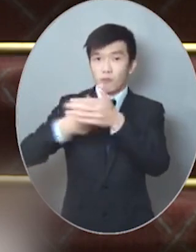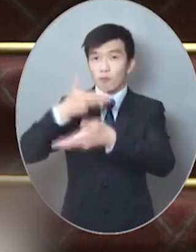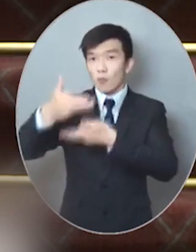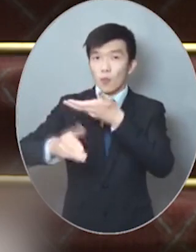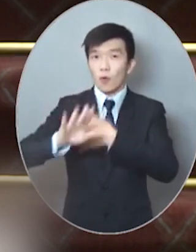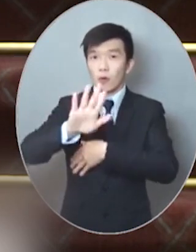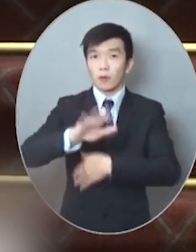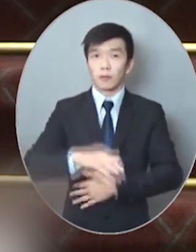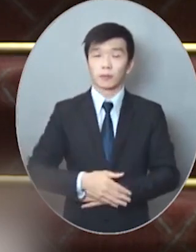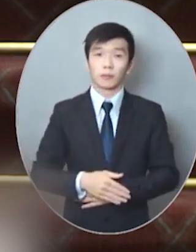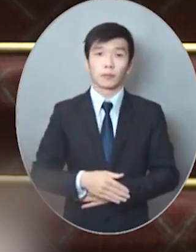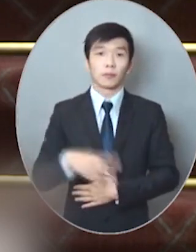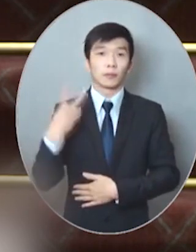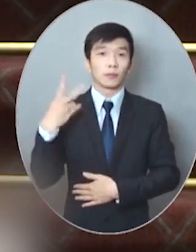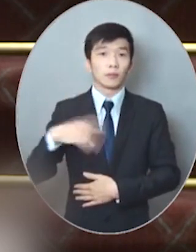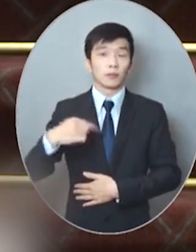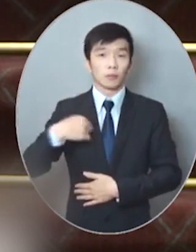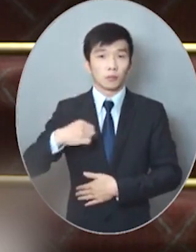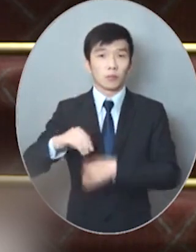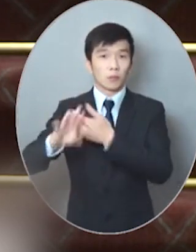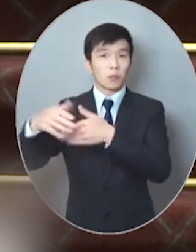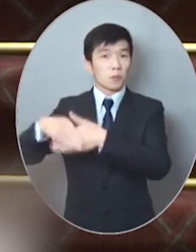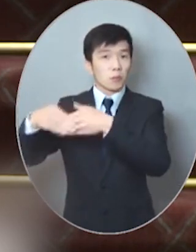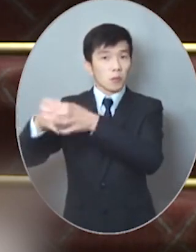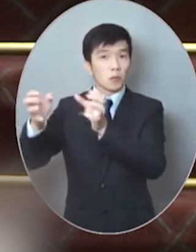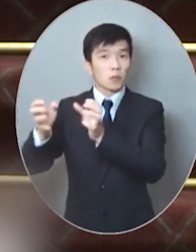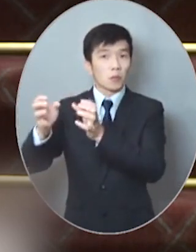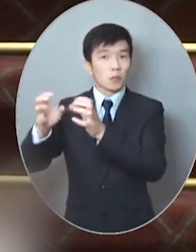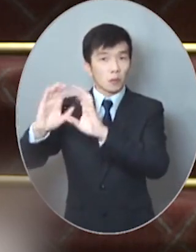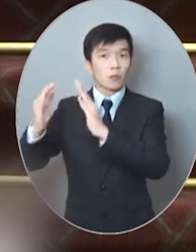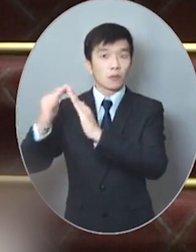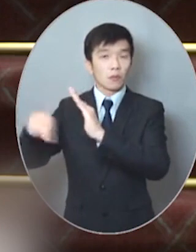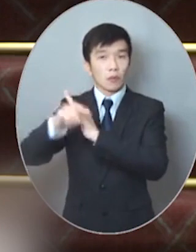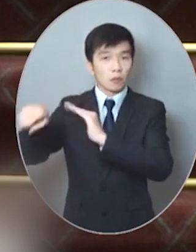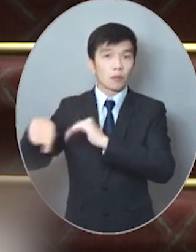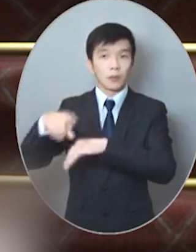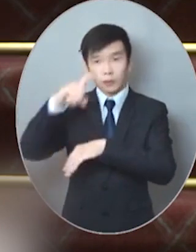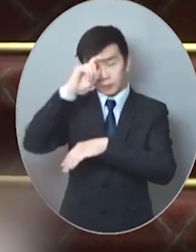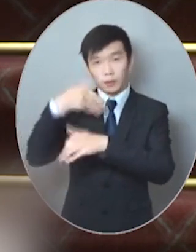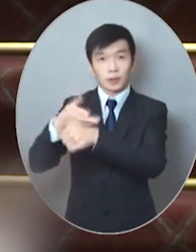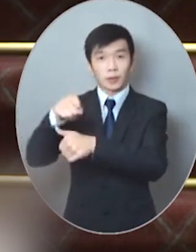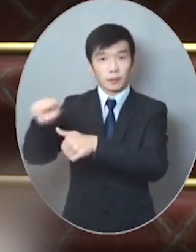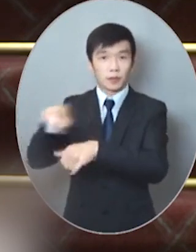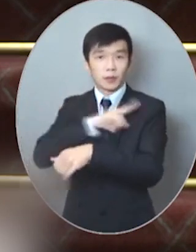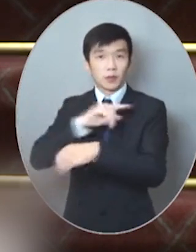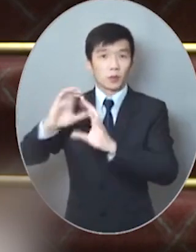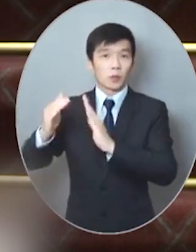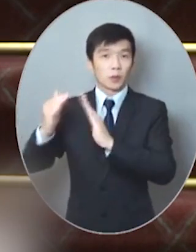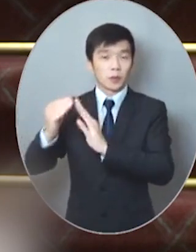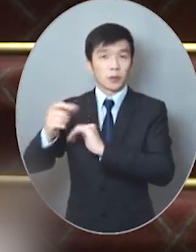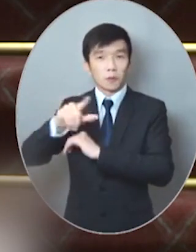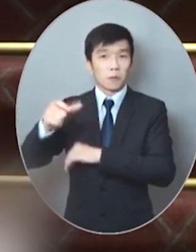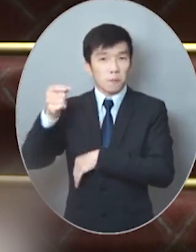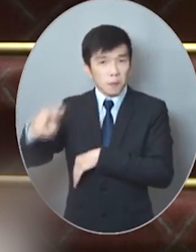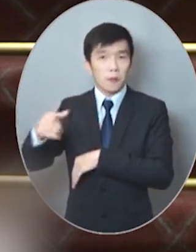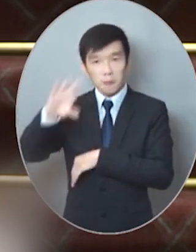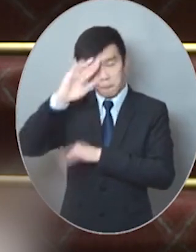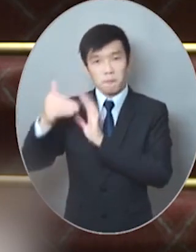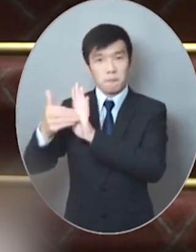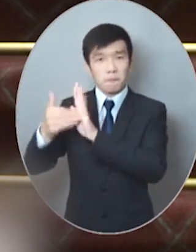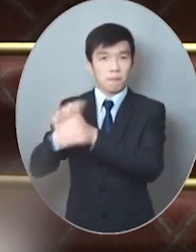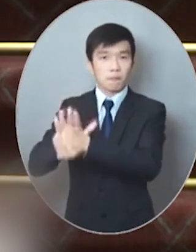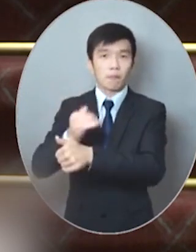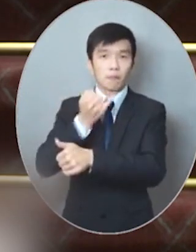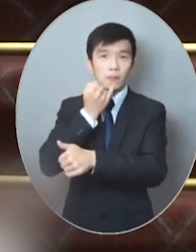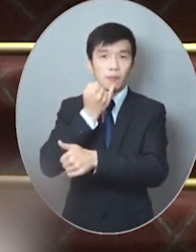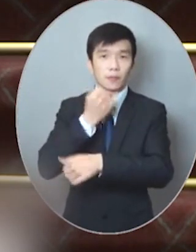国，我们也提供协助，让他们以在当地购买的方式取得需要的医疗物资。那么这一